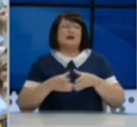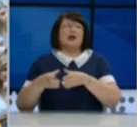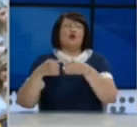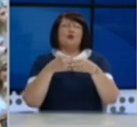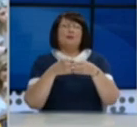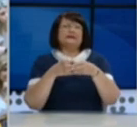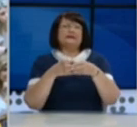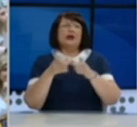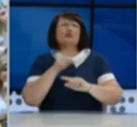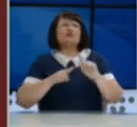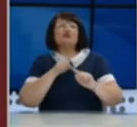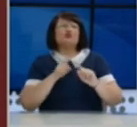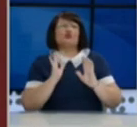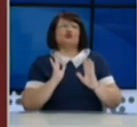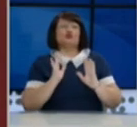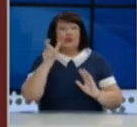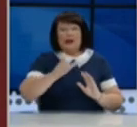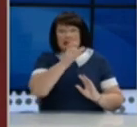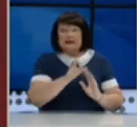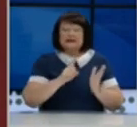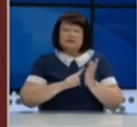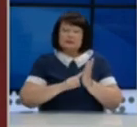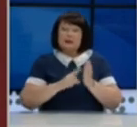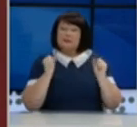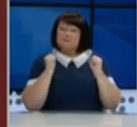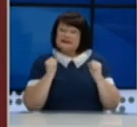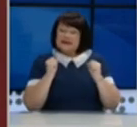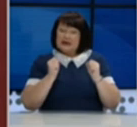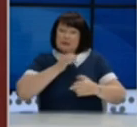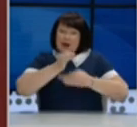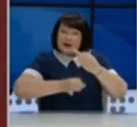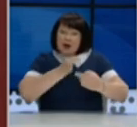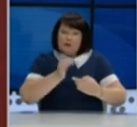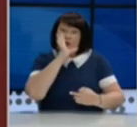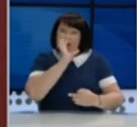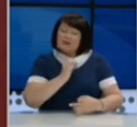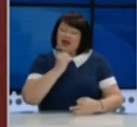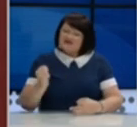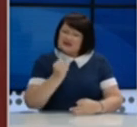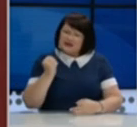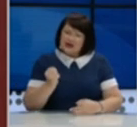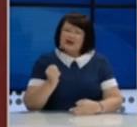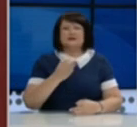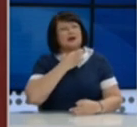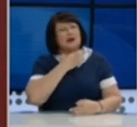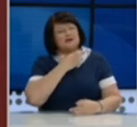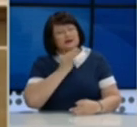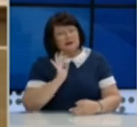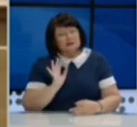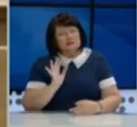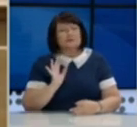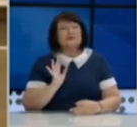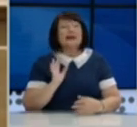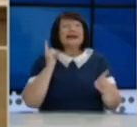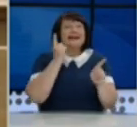συνεπώς, πρέπει να είναι και οι τοποθετήσεις μας ψύχρεμες, ρεαλιστικές, αυστηρές, όπου χρειάζεται,